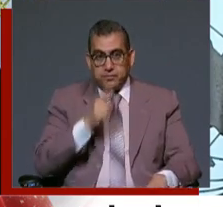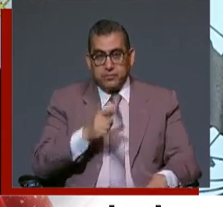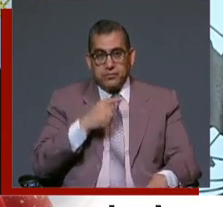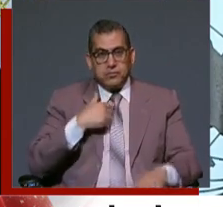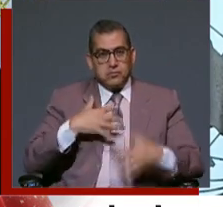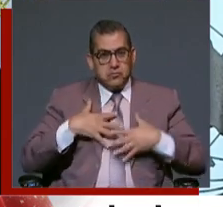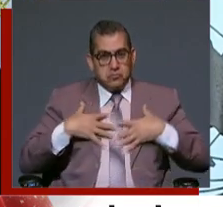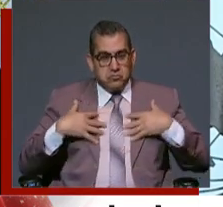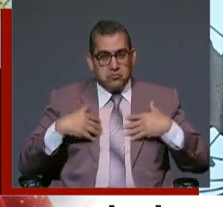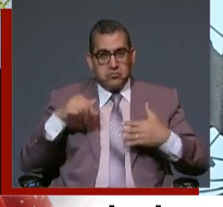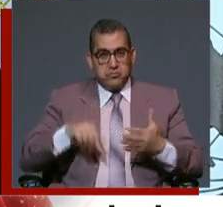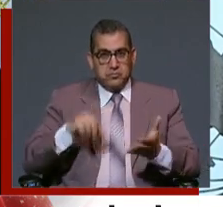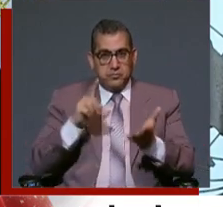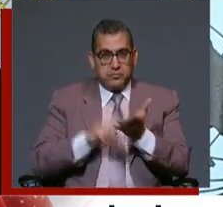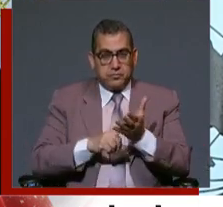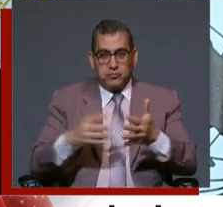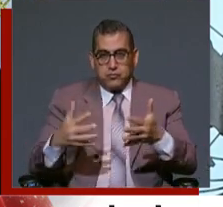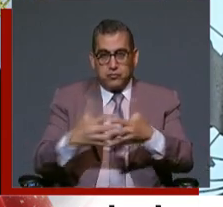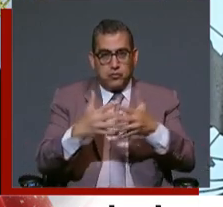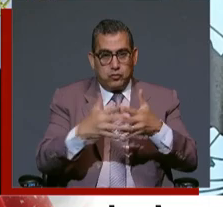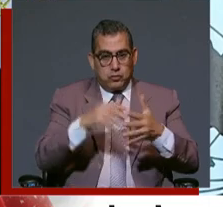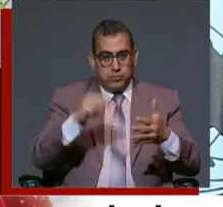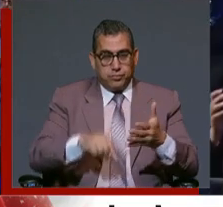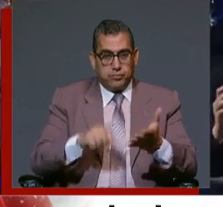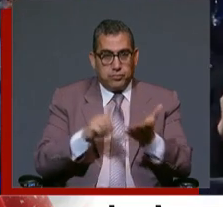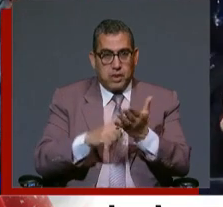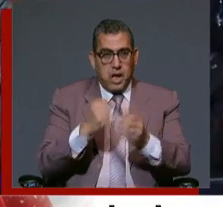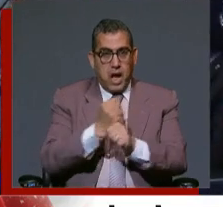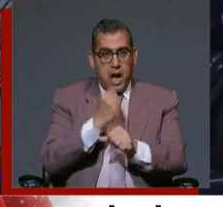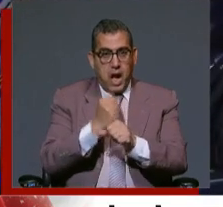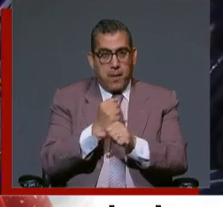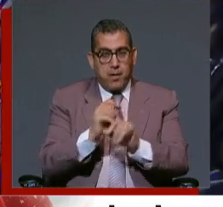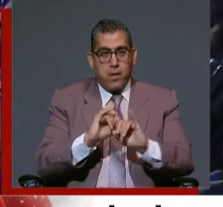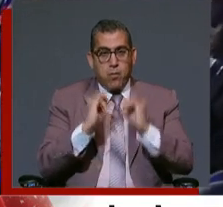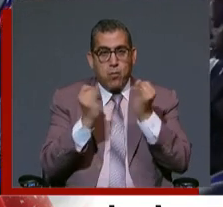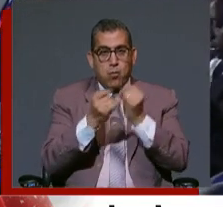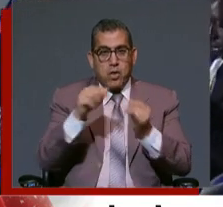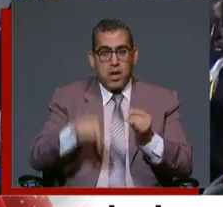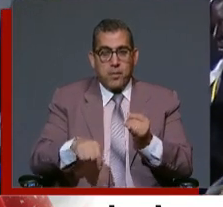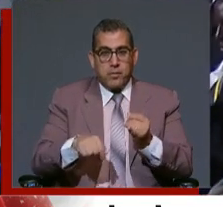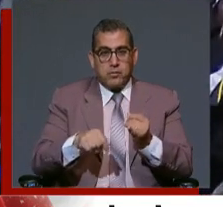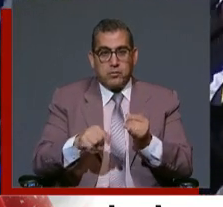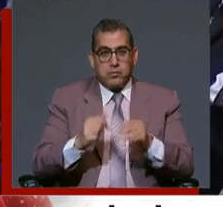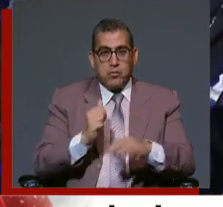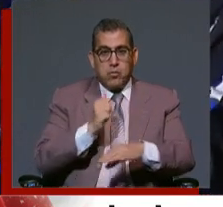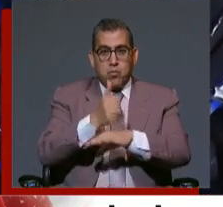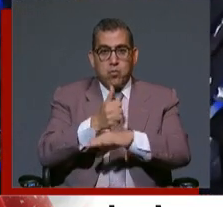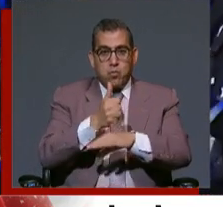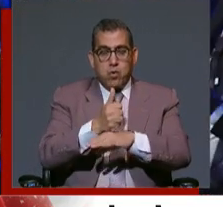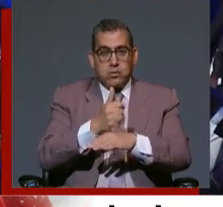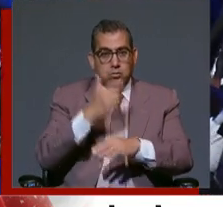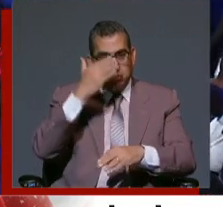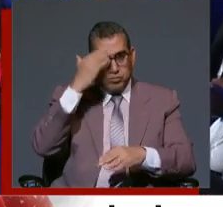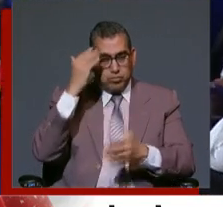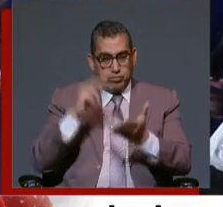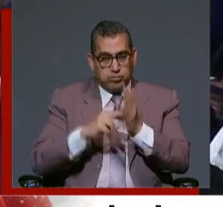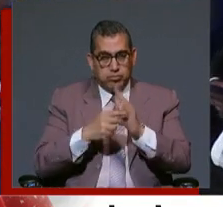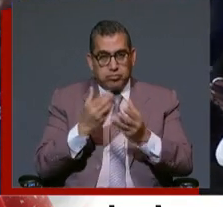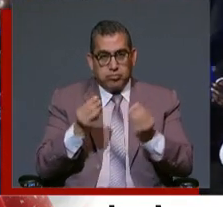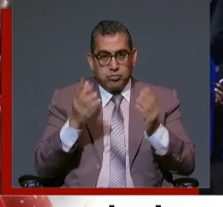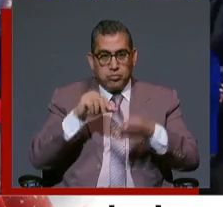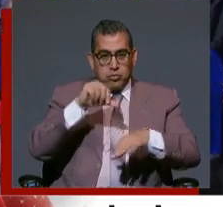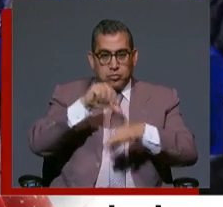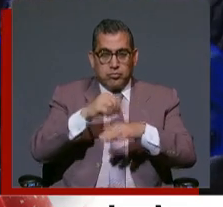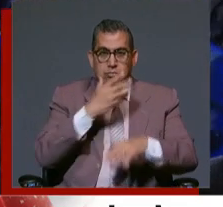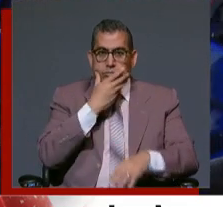يسعدني أن أشارك في أعمال هذا المؤتمر لهذه المؤسسة الإفريقية في هذه المدينة البديعة،